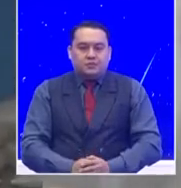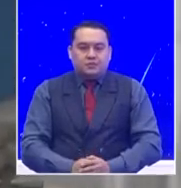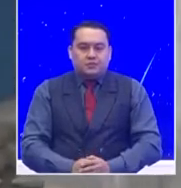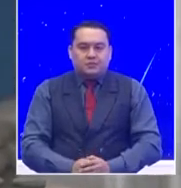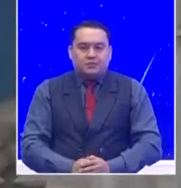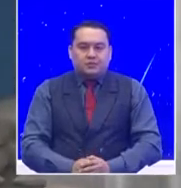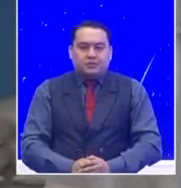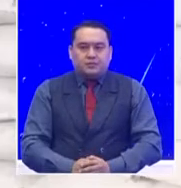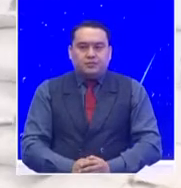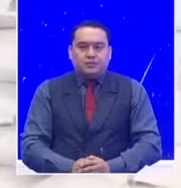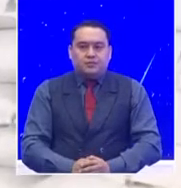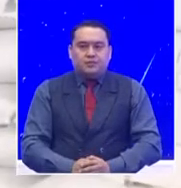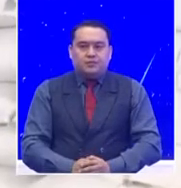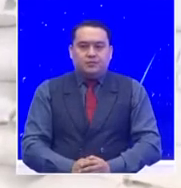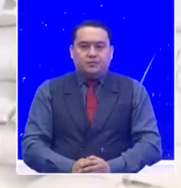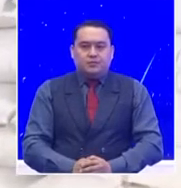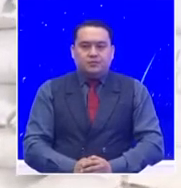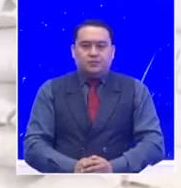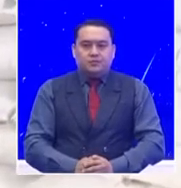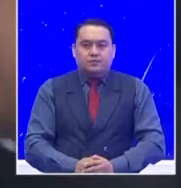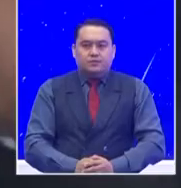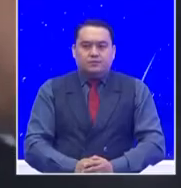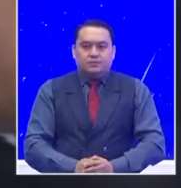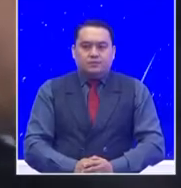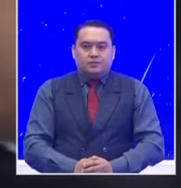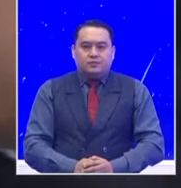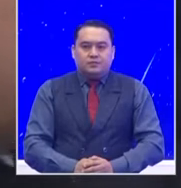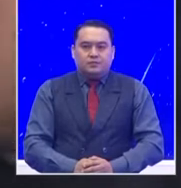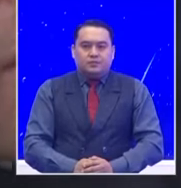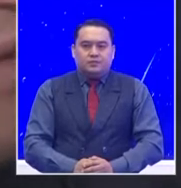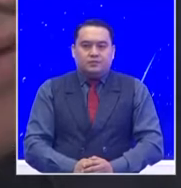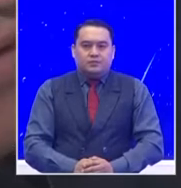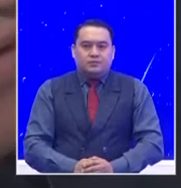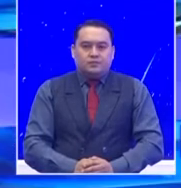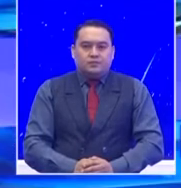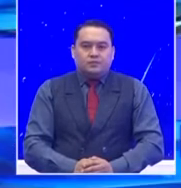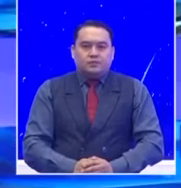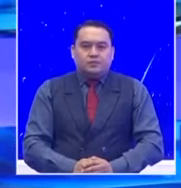Курманжан Касымжанулы, Аманжол Жонкешев, телеканал ЖТСУ, Балхашский район.